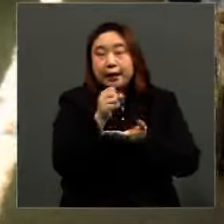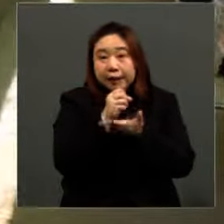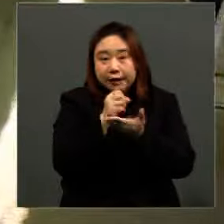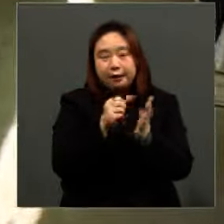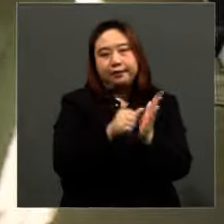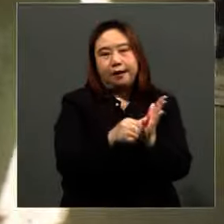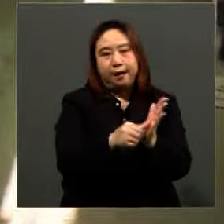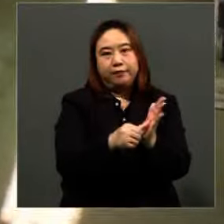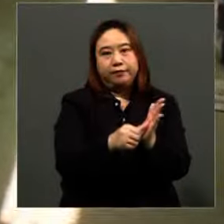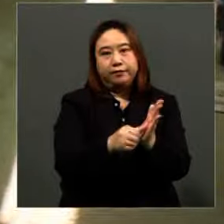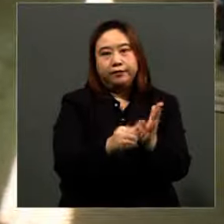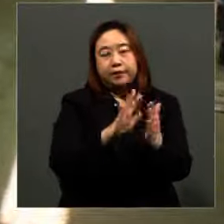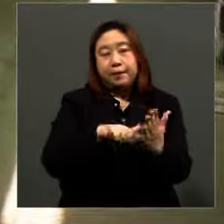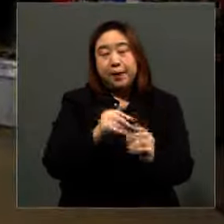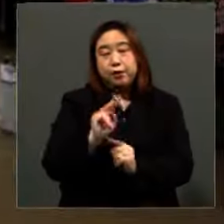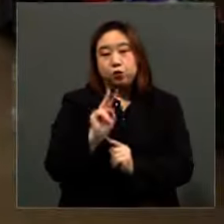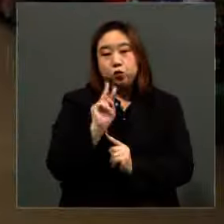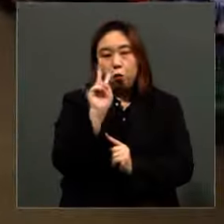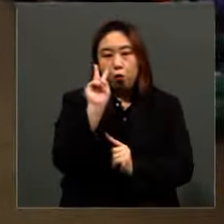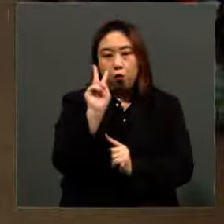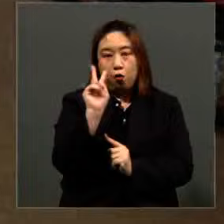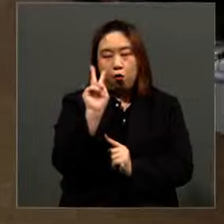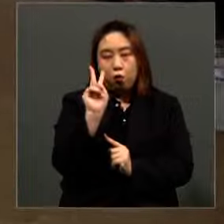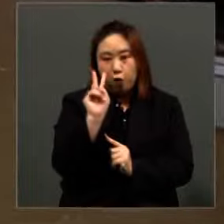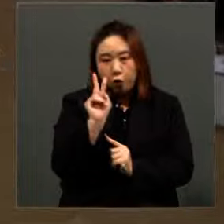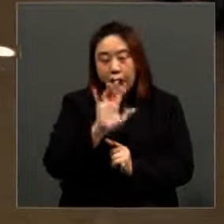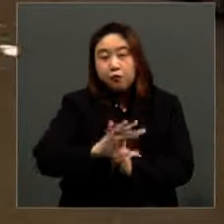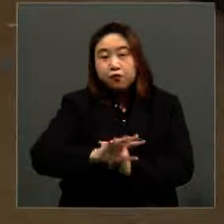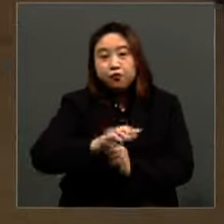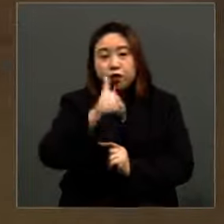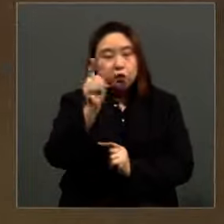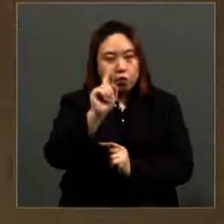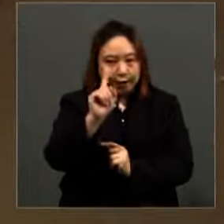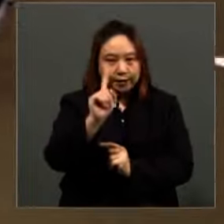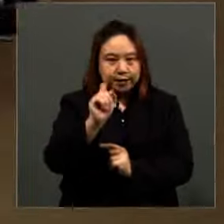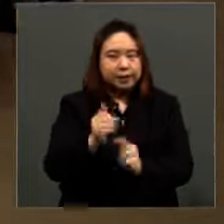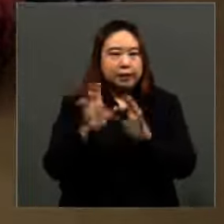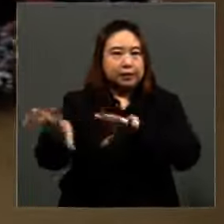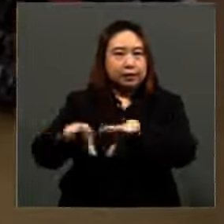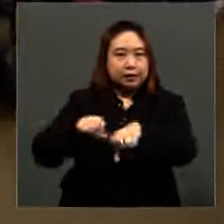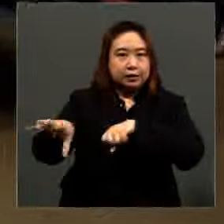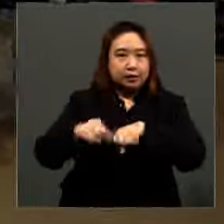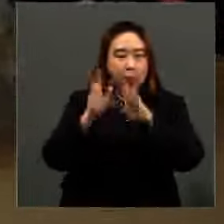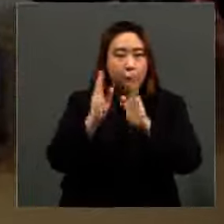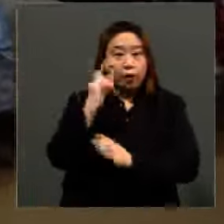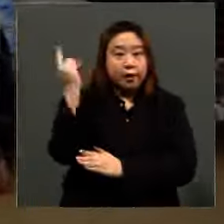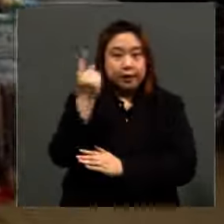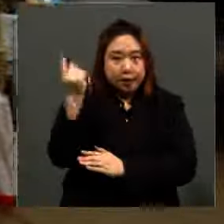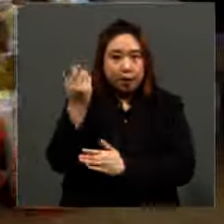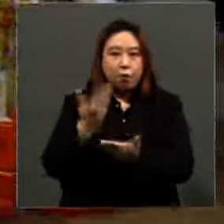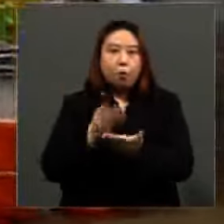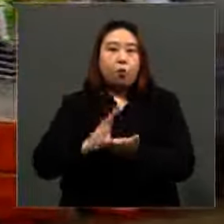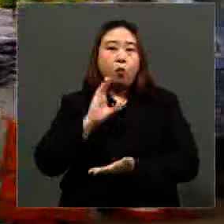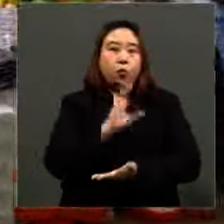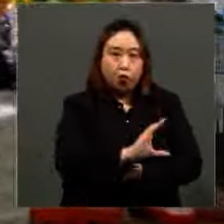ติดยุทธศาสตร์ที่ 2นะครับก็คือยุทธศาสตร์การฟื้นฟูขีดความสามารถเพื่อดึงดูดนักท่องเที่ยวนักลงทุนและกระตุ้น